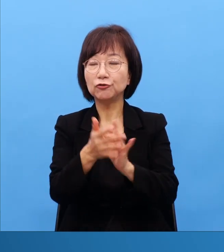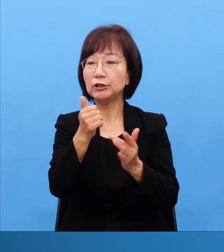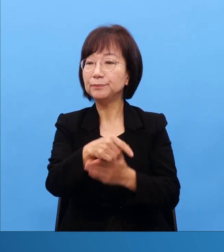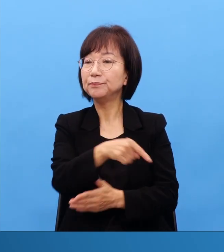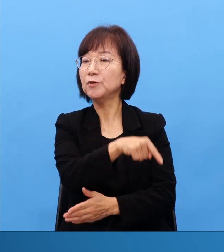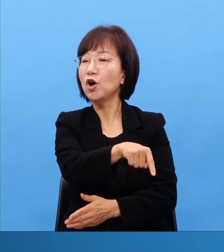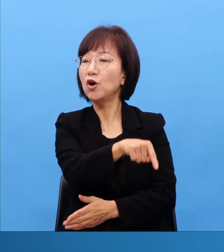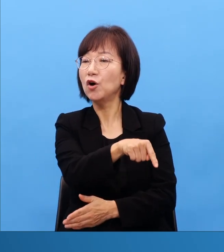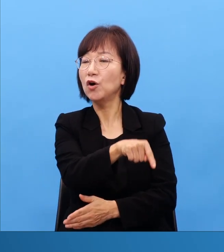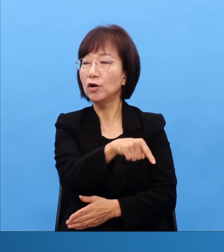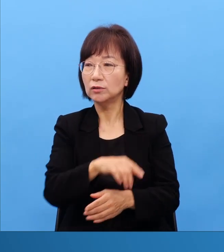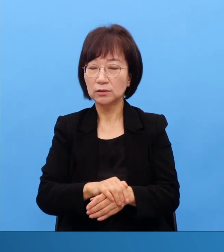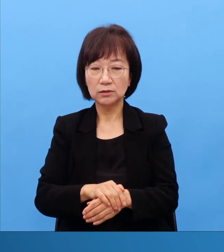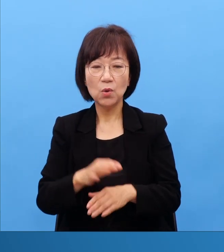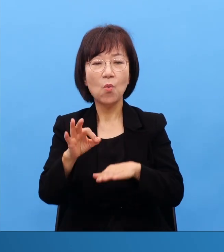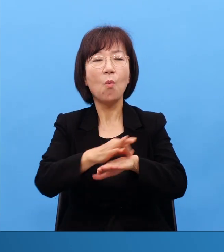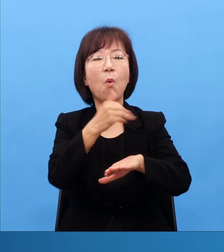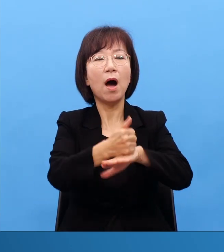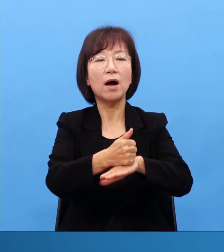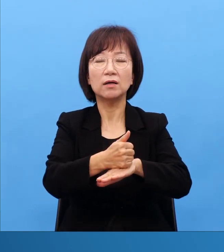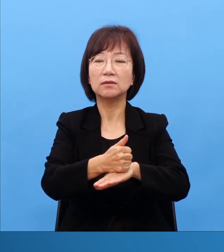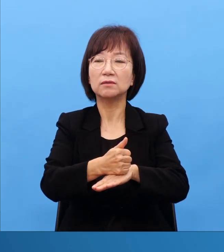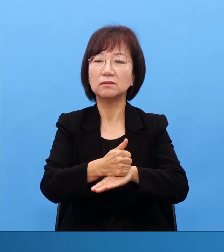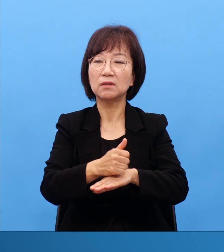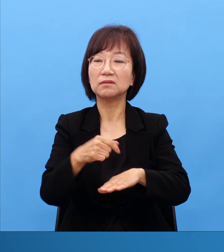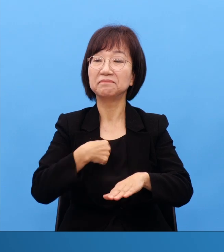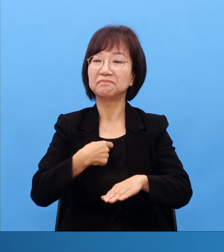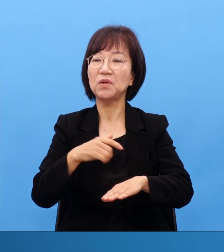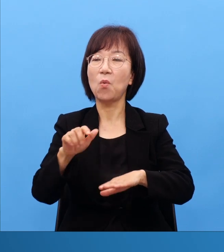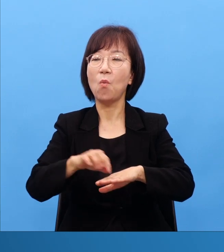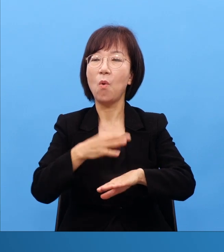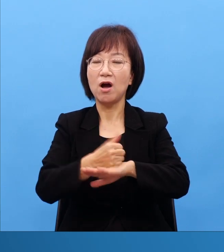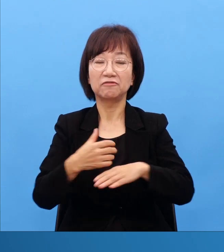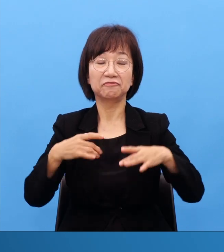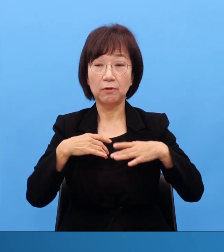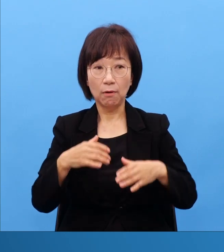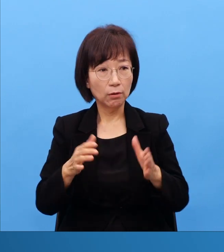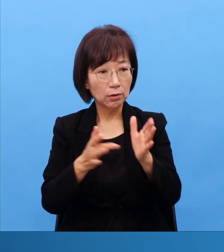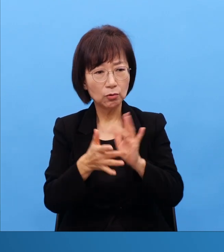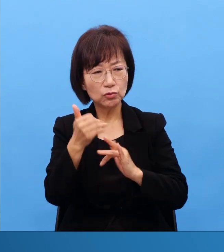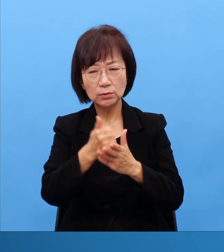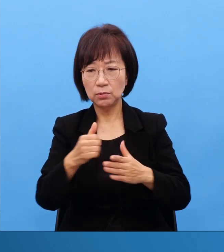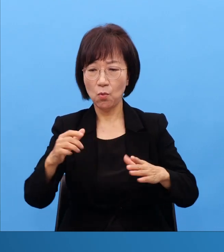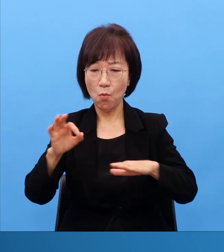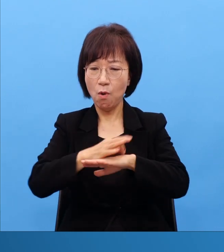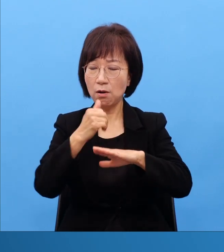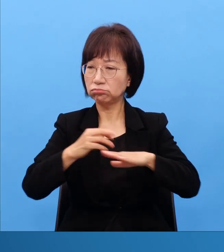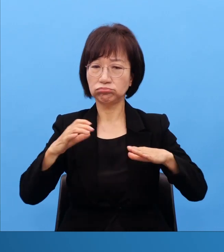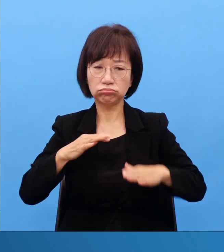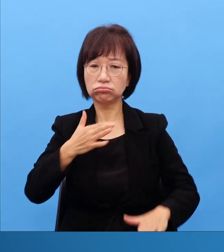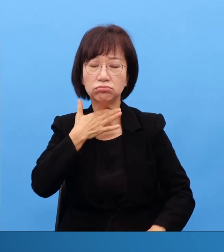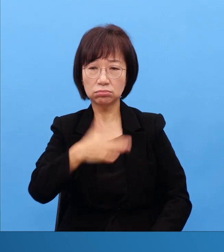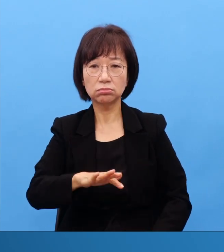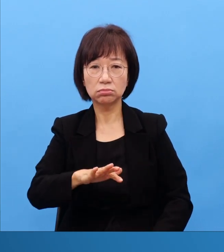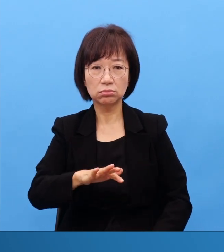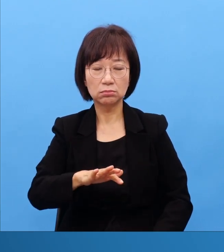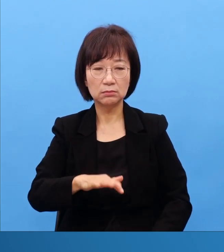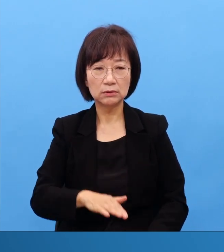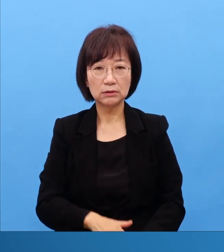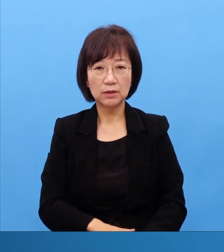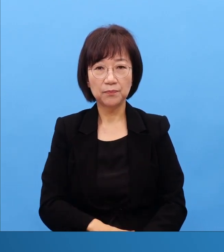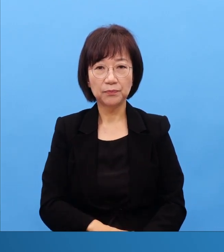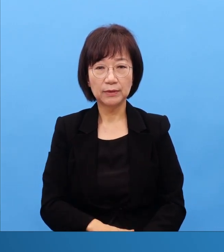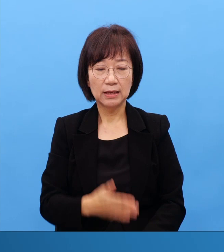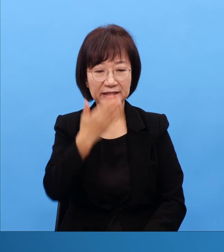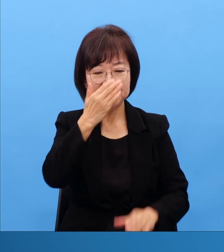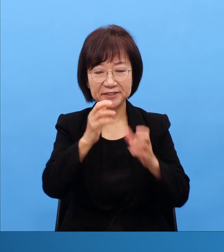처형했던데요. Jesus never spoke such words, but instead they lie and slander him, saying because he says that he is a king of Jews, he must be crucified. 거짓말까지 아부하는